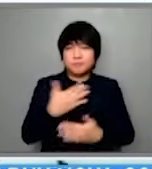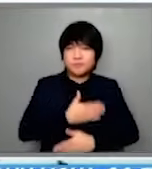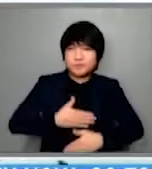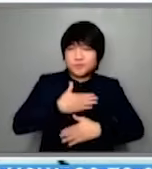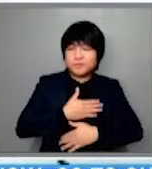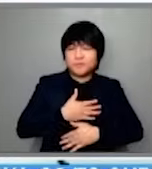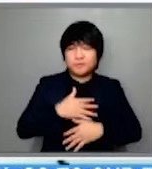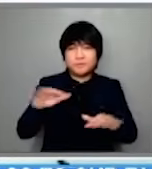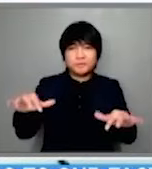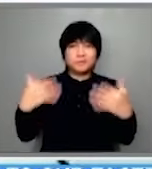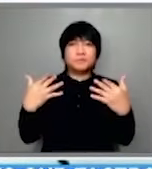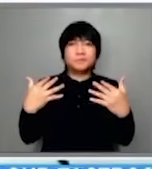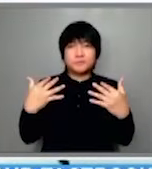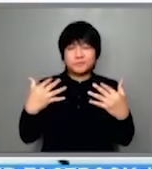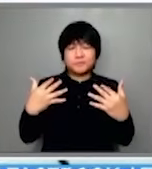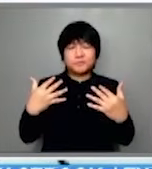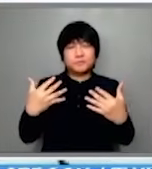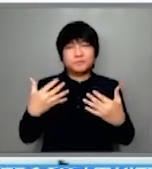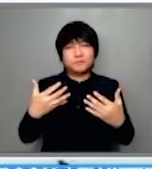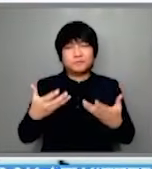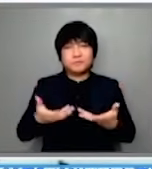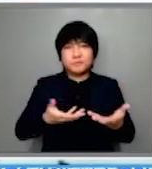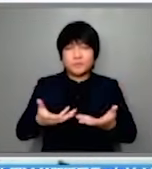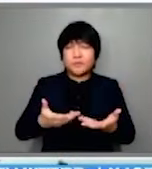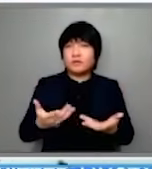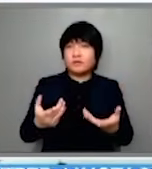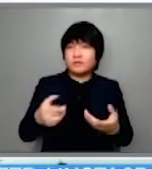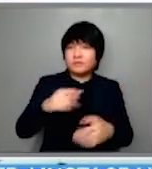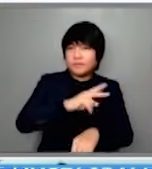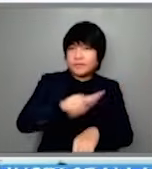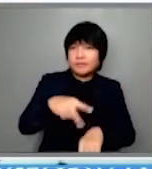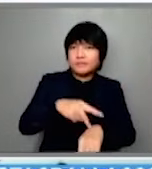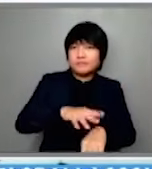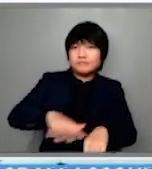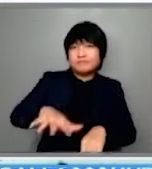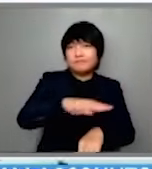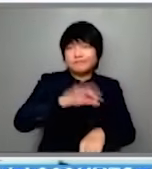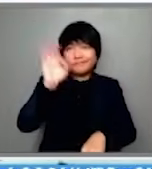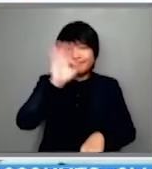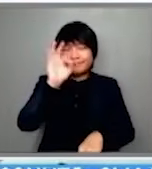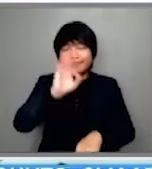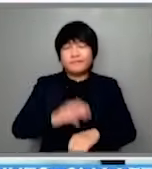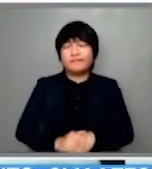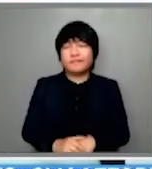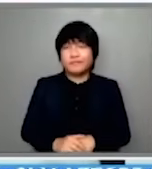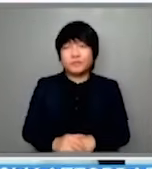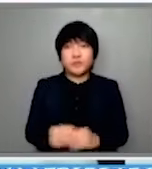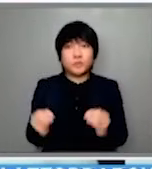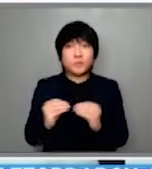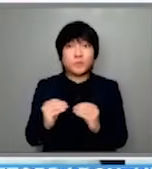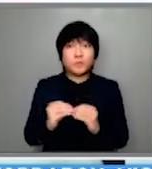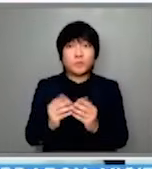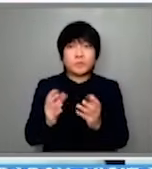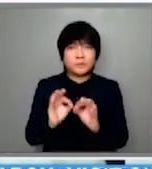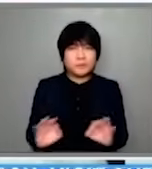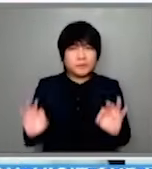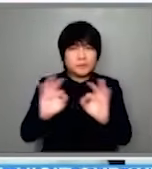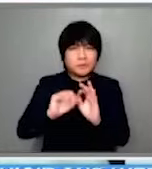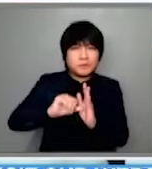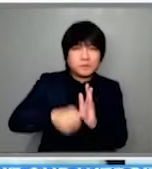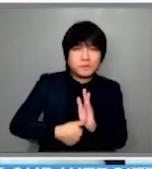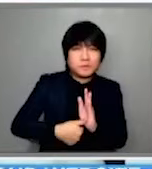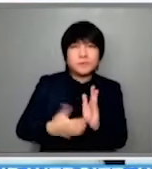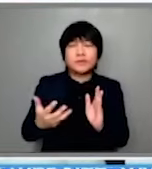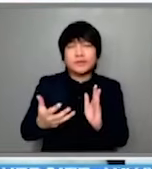we have to the public, and more importantly, to provide